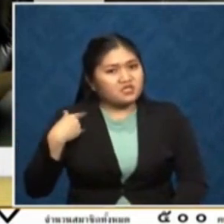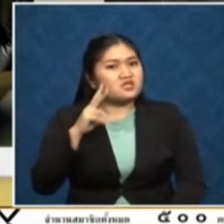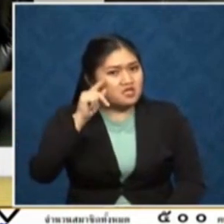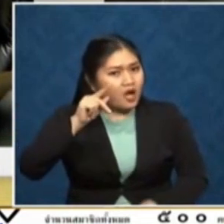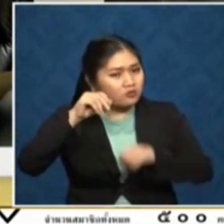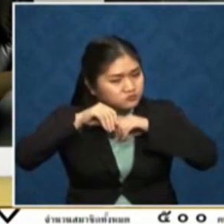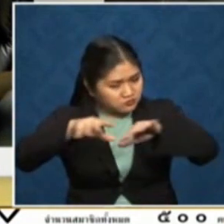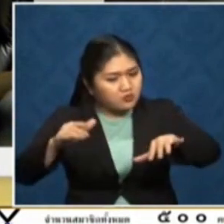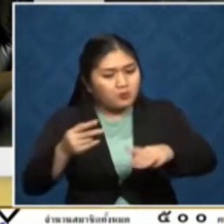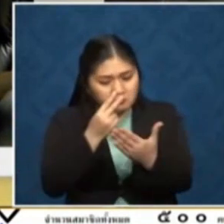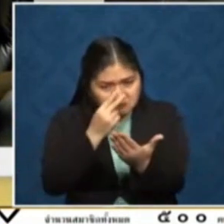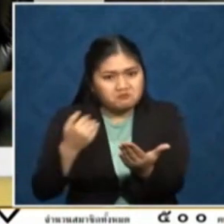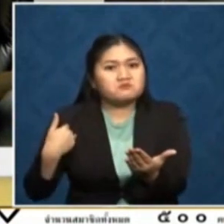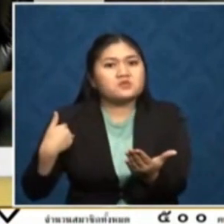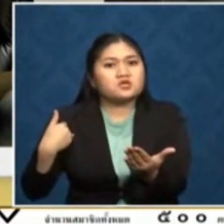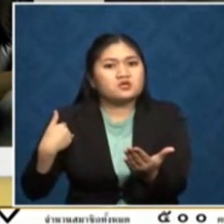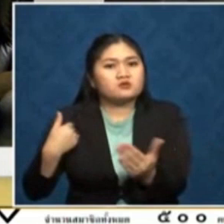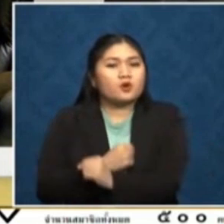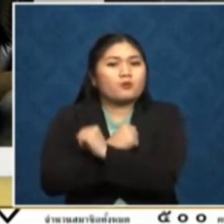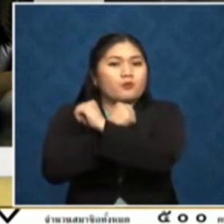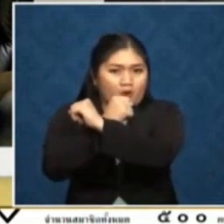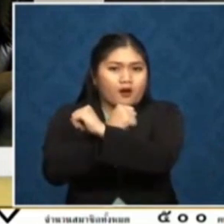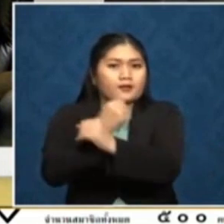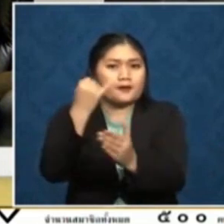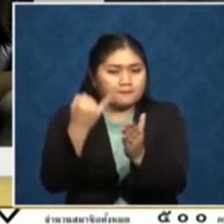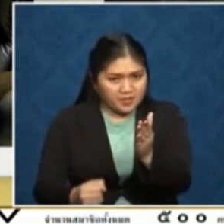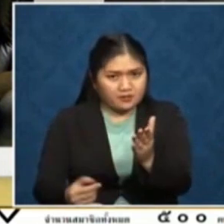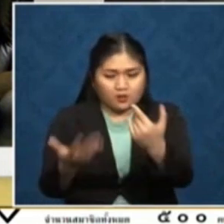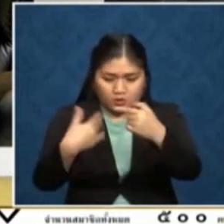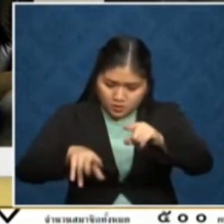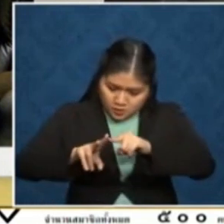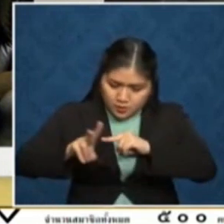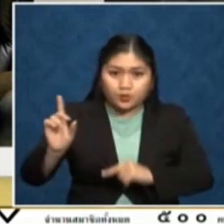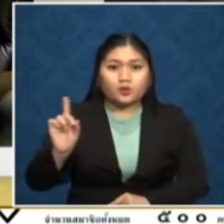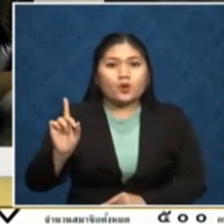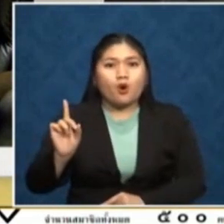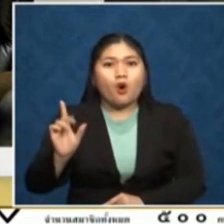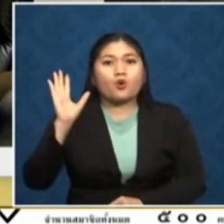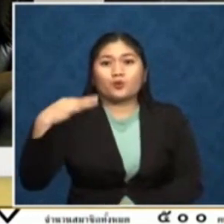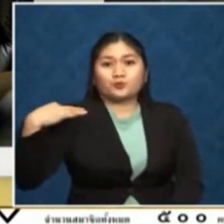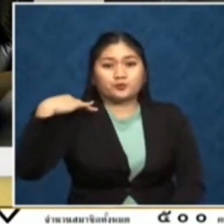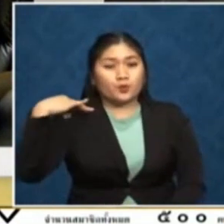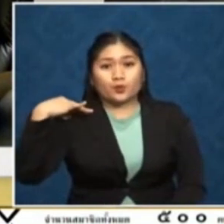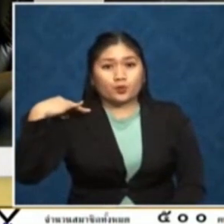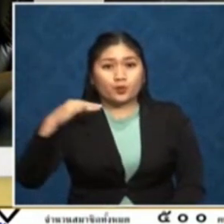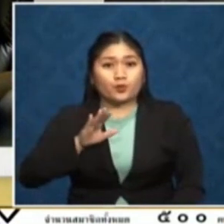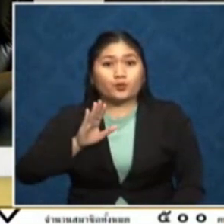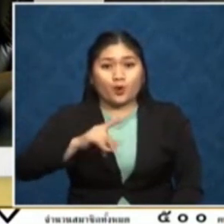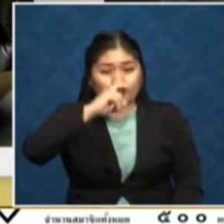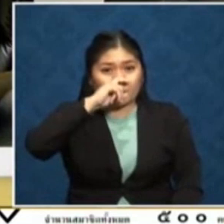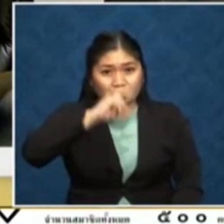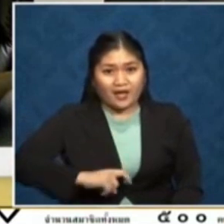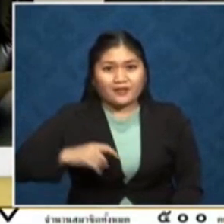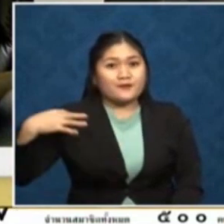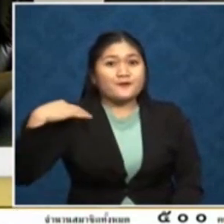ก็เลยขอวีซ่าเลยแล้วก็ไปสวิตเซอร์แลนด์ได้นะครับไม่ได้มีปัญหาอะไรแต่กลับมีปัญหาที่กรมการกงสุลอันนี้เป็นเคสที่เกิดขึ้นในข่าวนะครับผมอ่านต